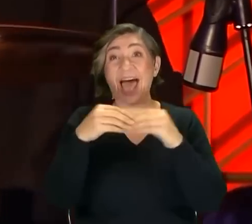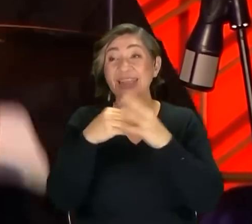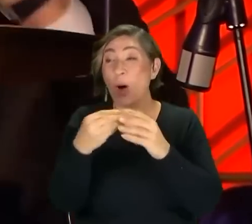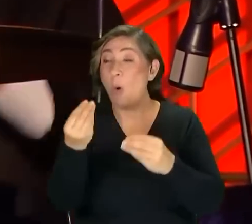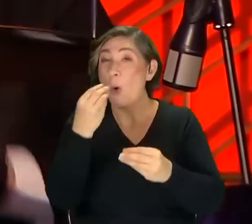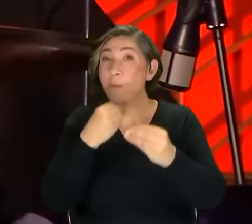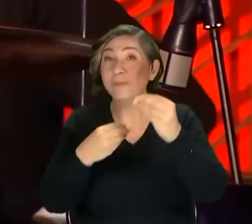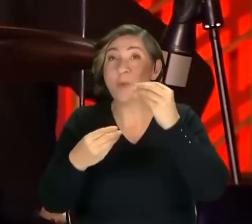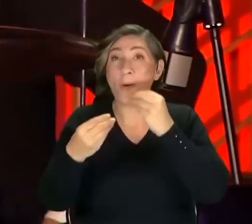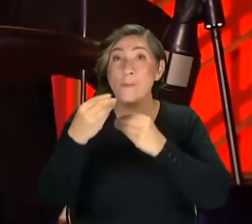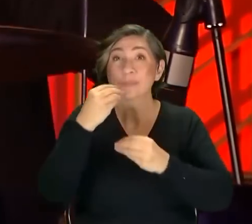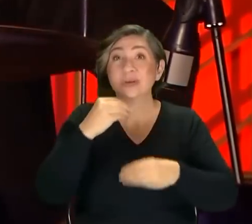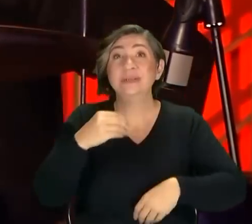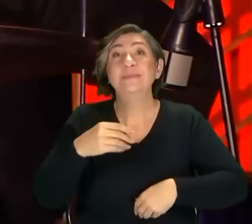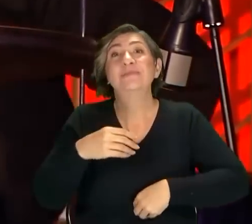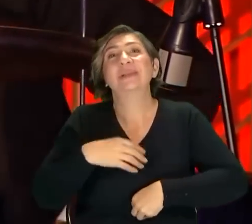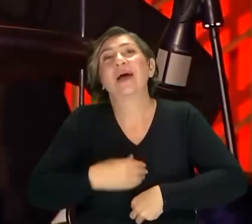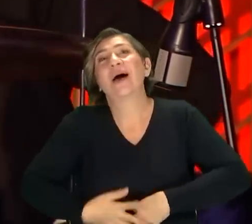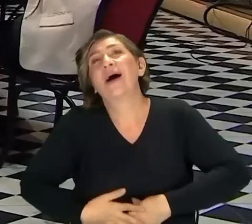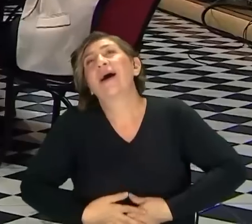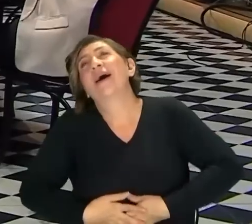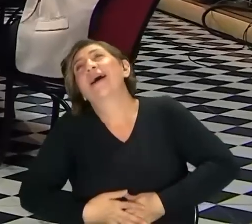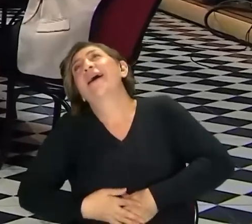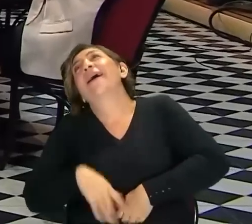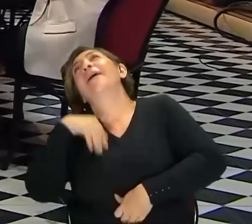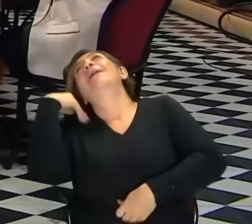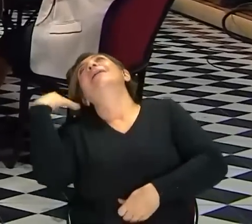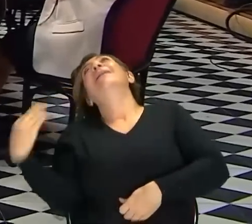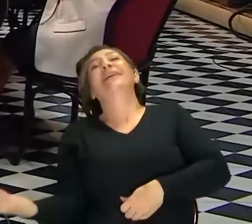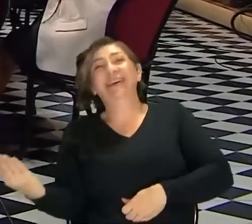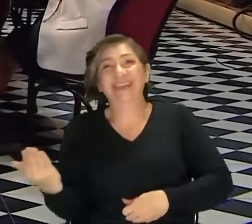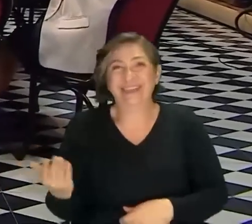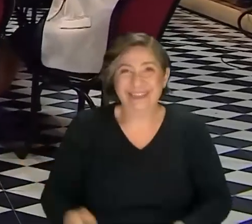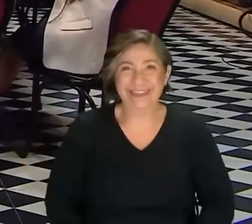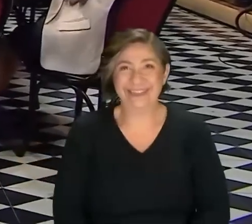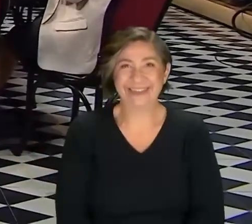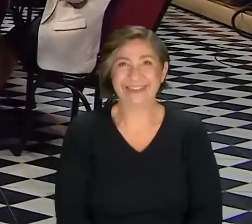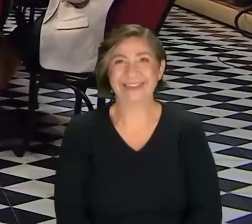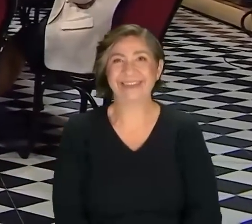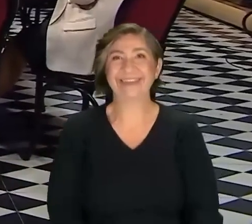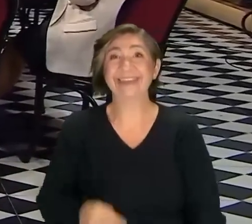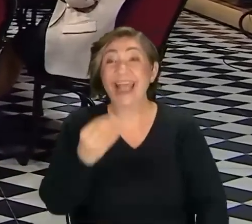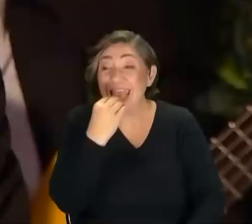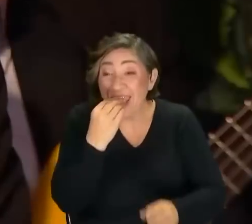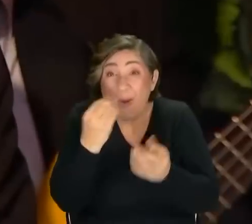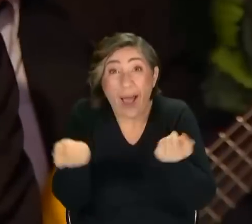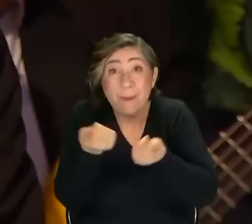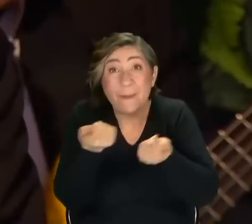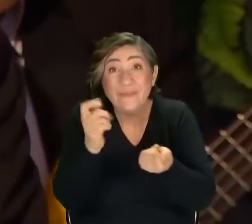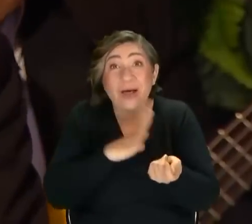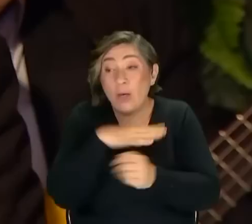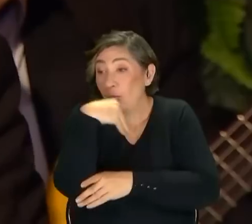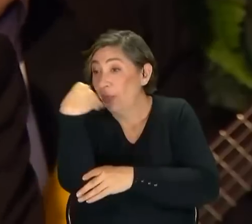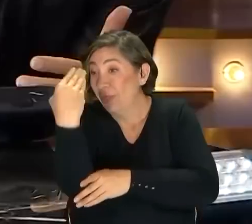Adana'da yerken. Onlar İstanbul'da mı peki? Nasıl oldu Tuncer sen? Yerken düştü mü? Ya